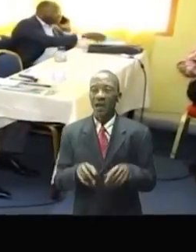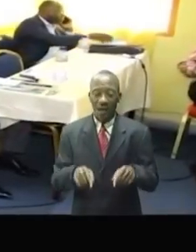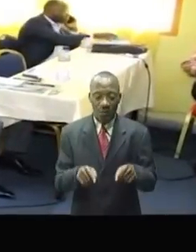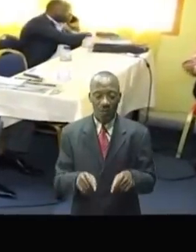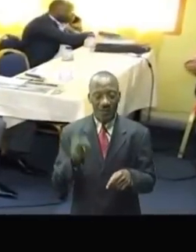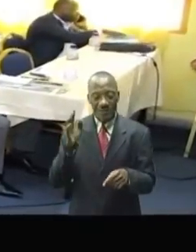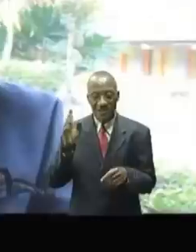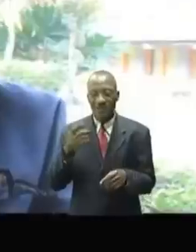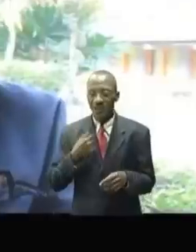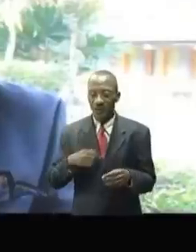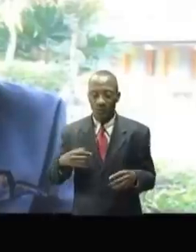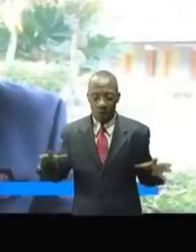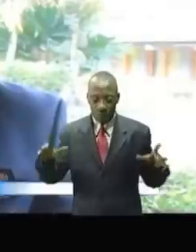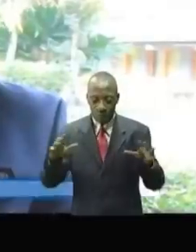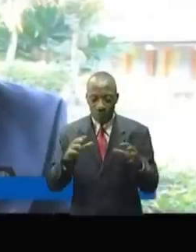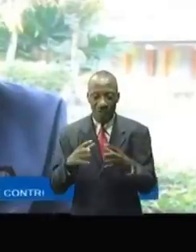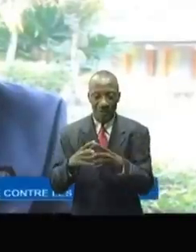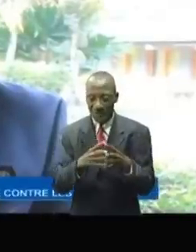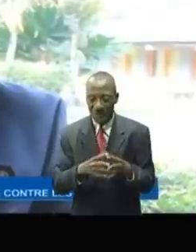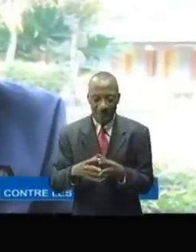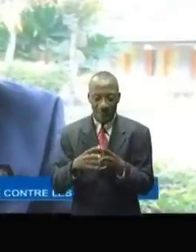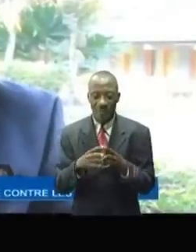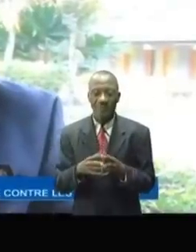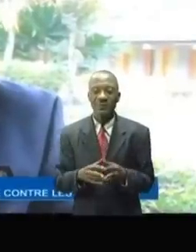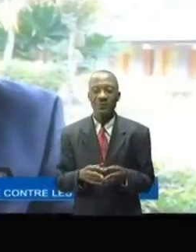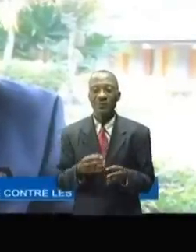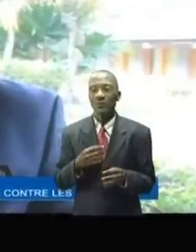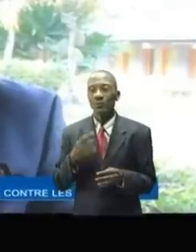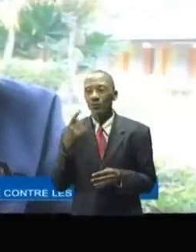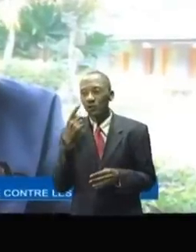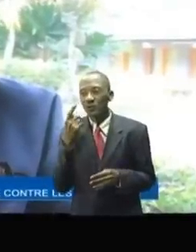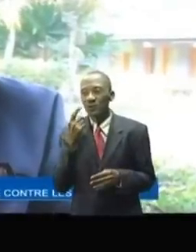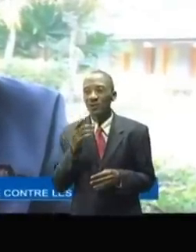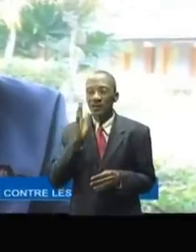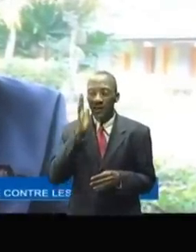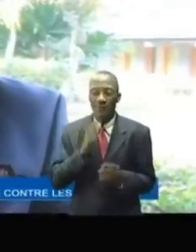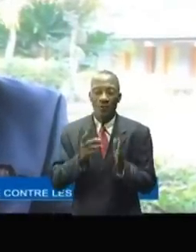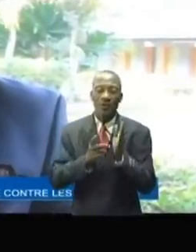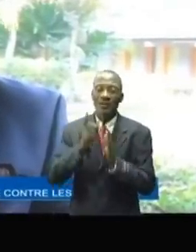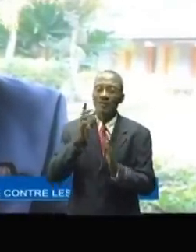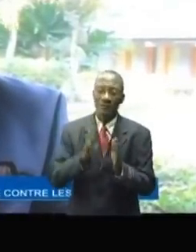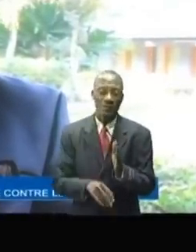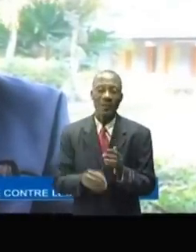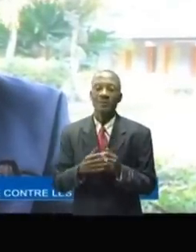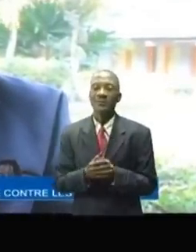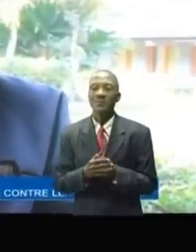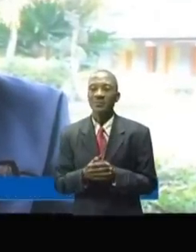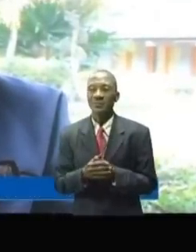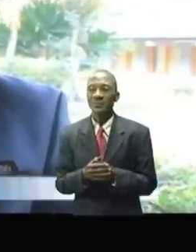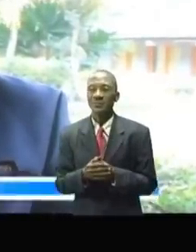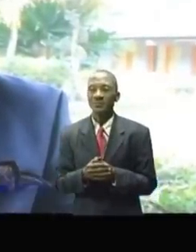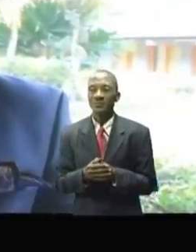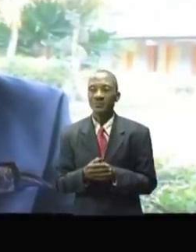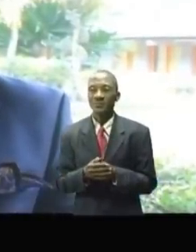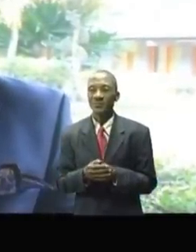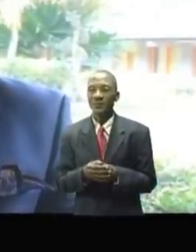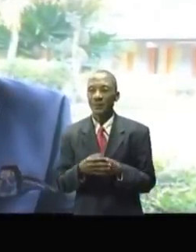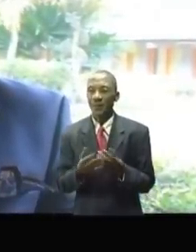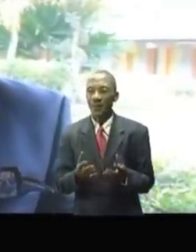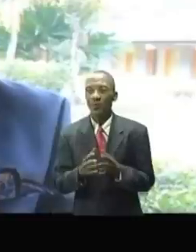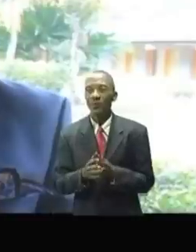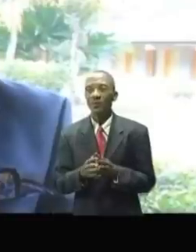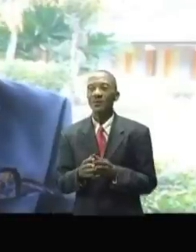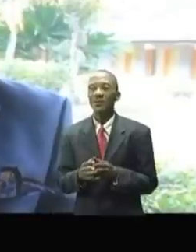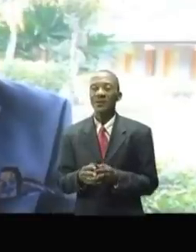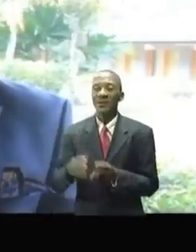phénomène Kuluna. Il ressort des statistiques de tout ce que nous connaissons que tout ce qu'on a eu à faire jusque-là en matière